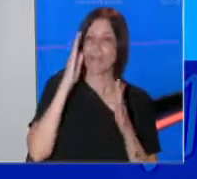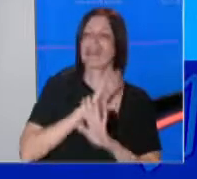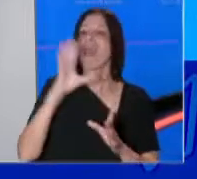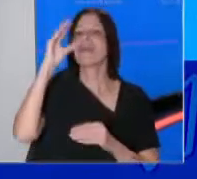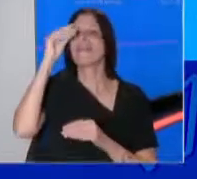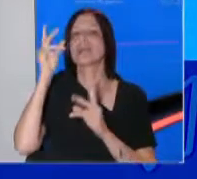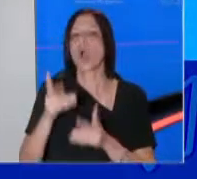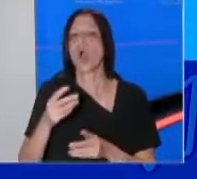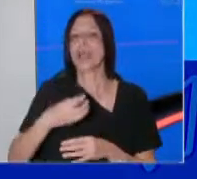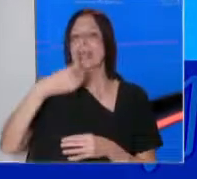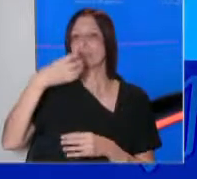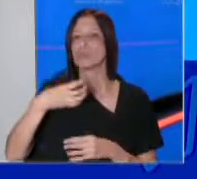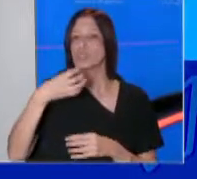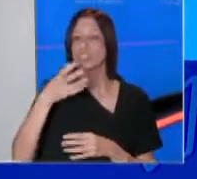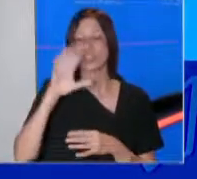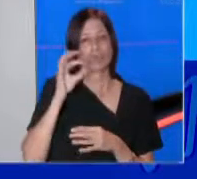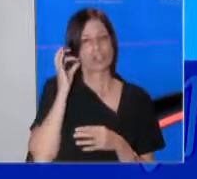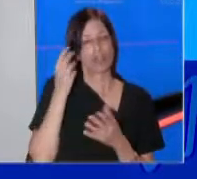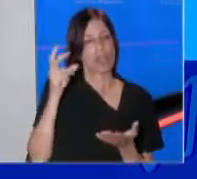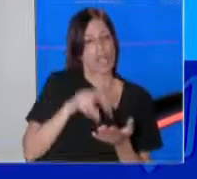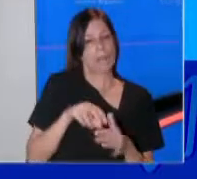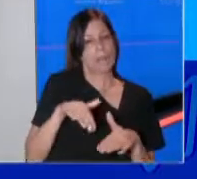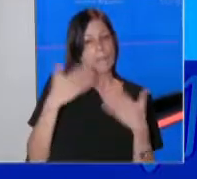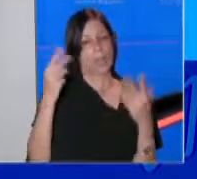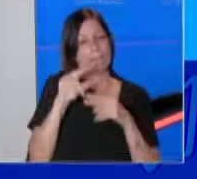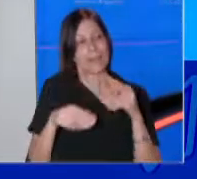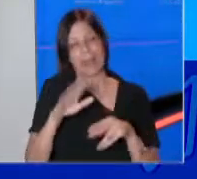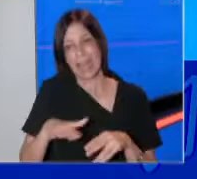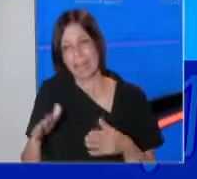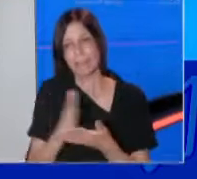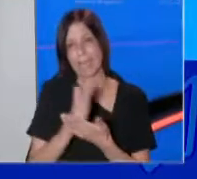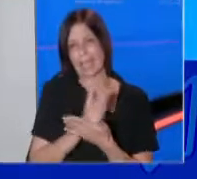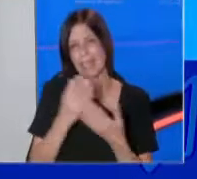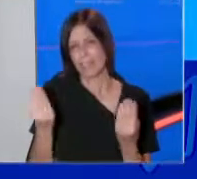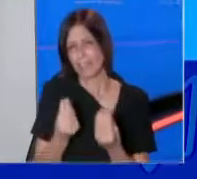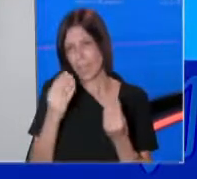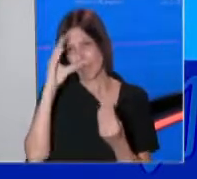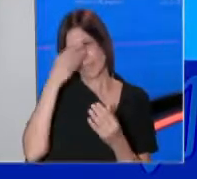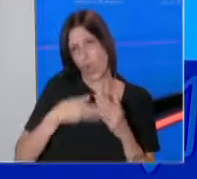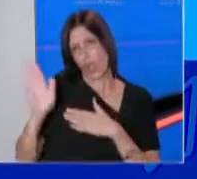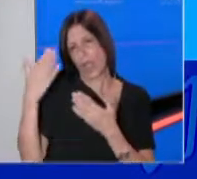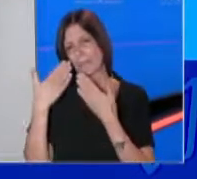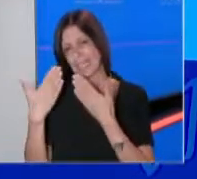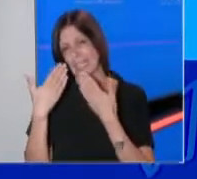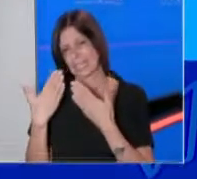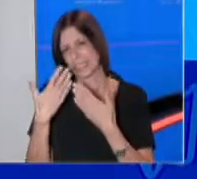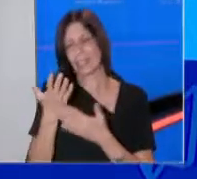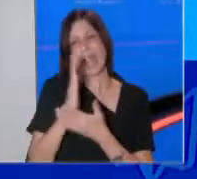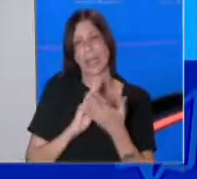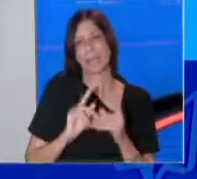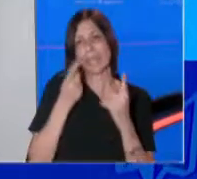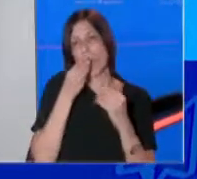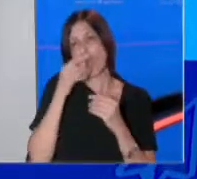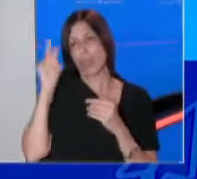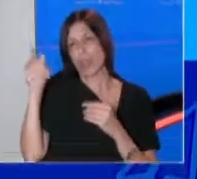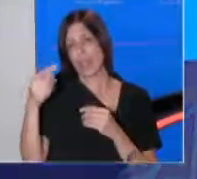יכול לקדש. ואז האישה קמה בבוקר, היא מטפלת בילדים, מכינה את כל הדברים, הגבר הולך לבית כנסת, בחלק מהמקרים הוא אוכל